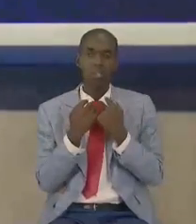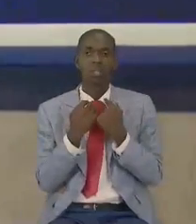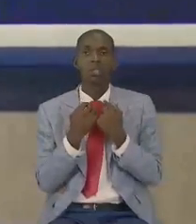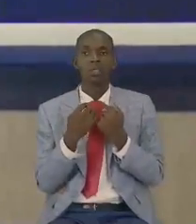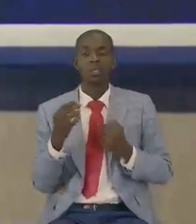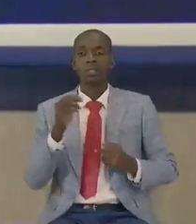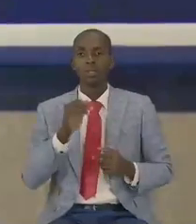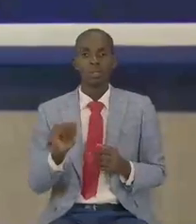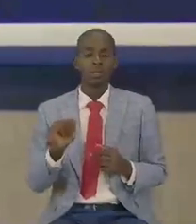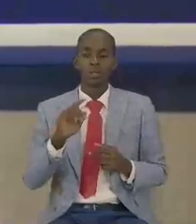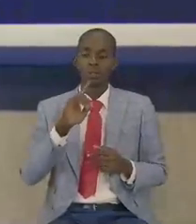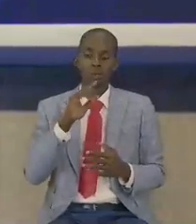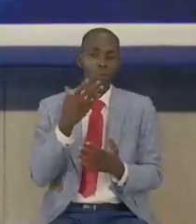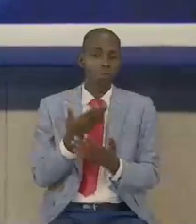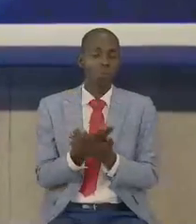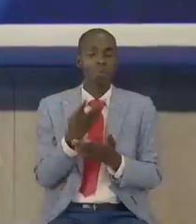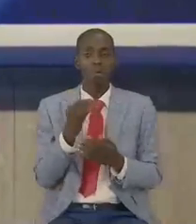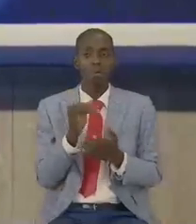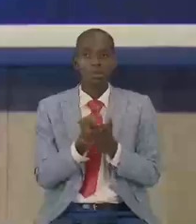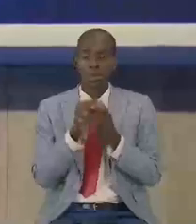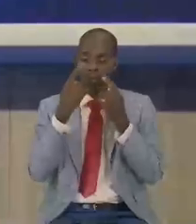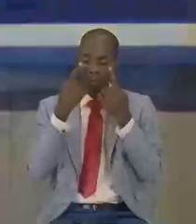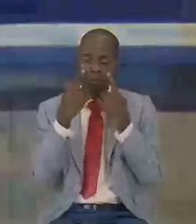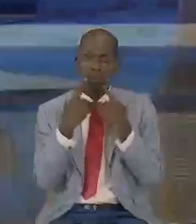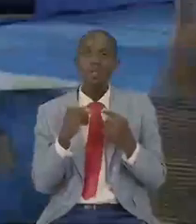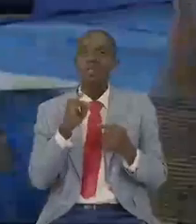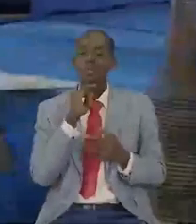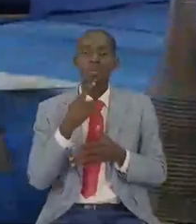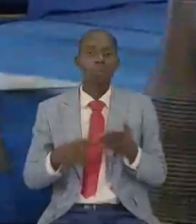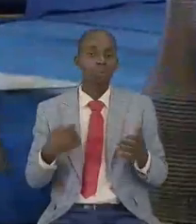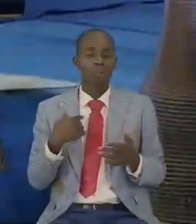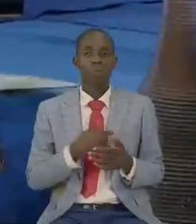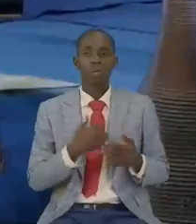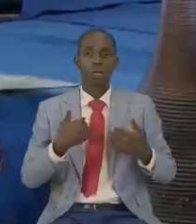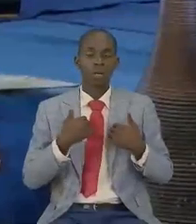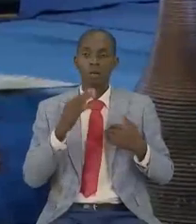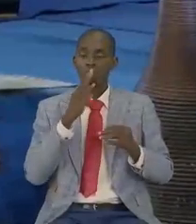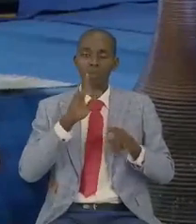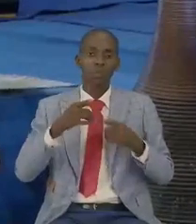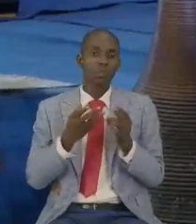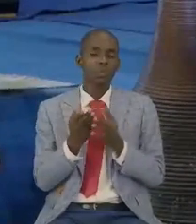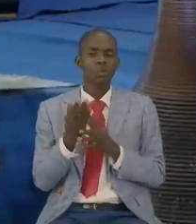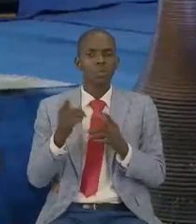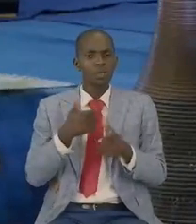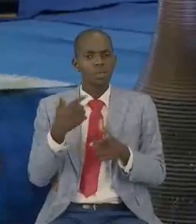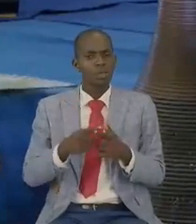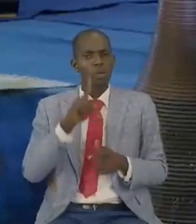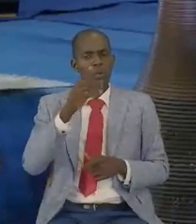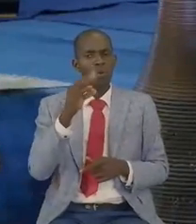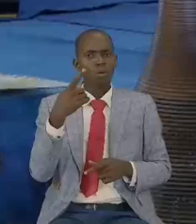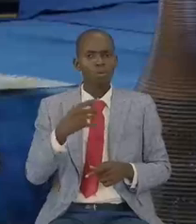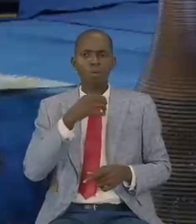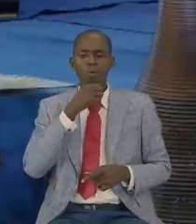C'est le symbole des pleurs que nous avons enduré. Alors l'un des vieillards lui